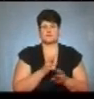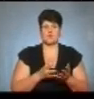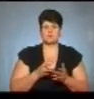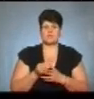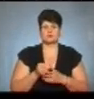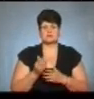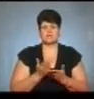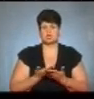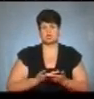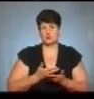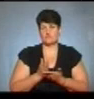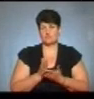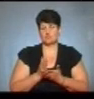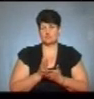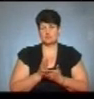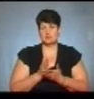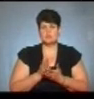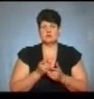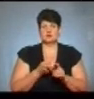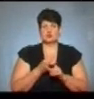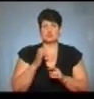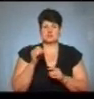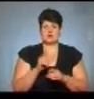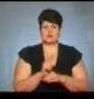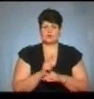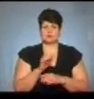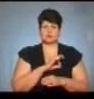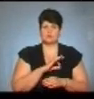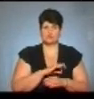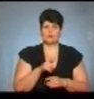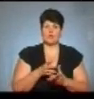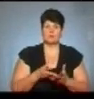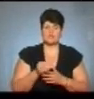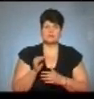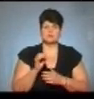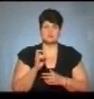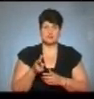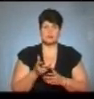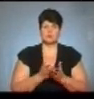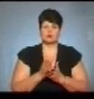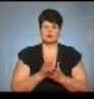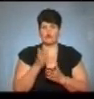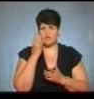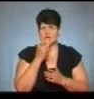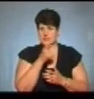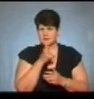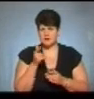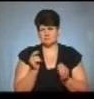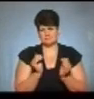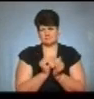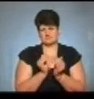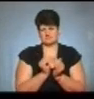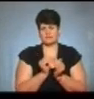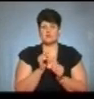оплатою за житлово-комунальні послуги в межах соціальних норм споживання. І тому оплата за житлово-комунальні послуги в літній період досить невисока,